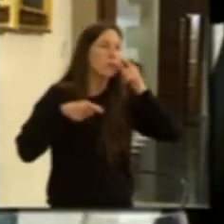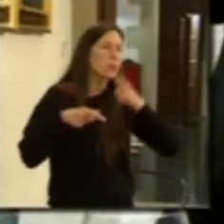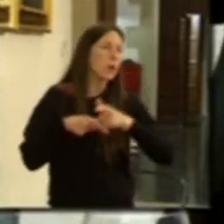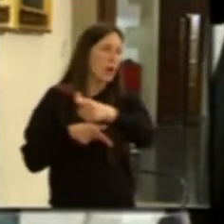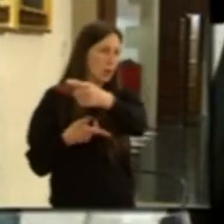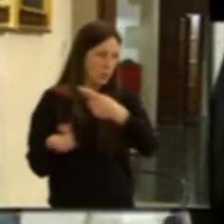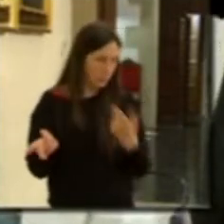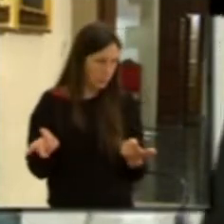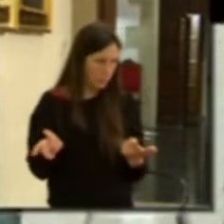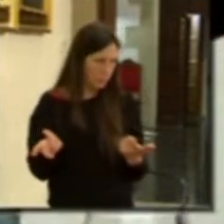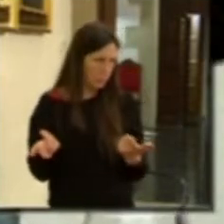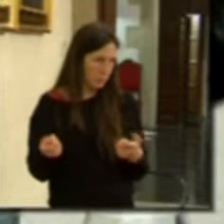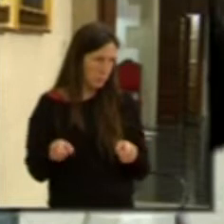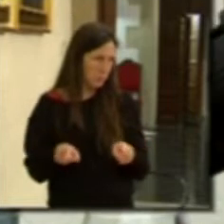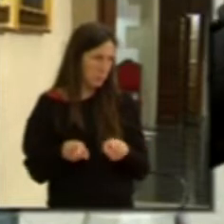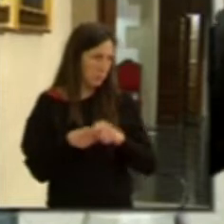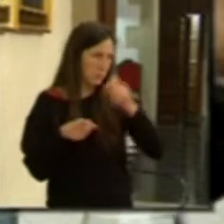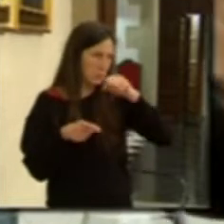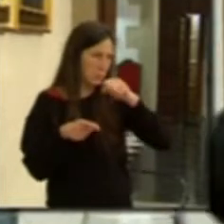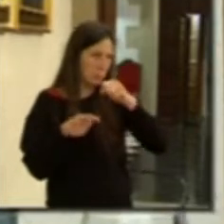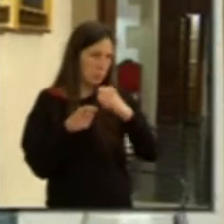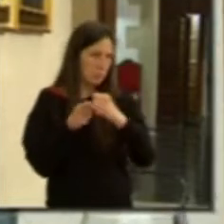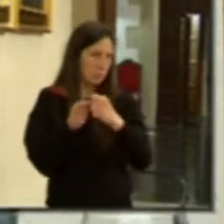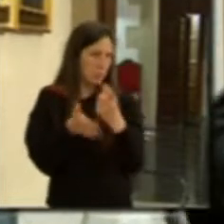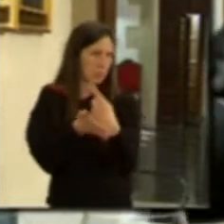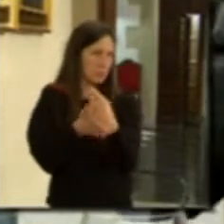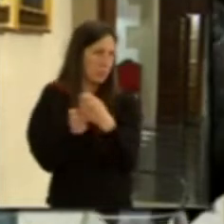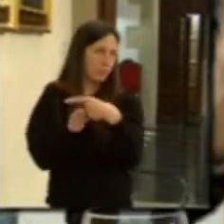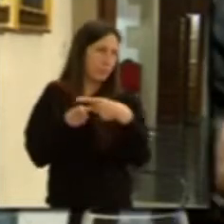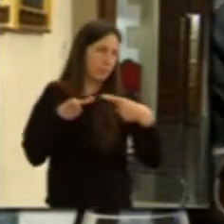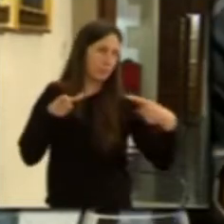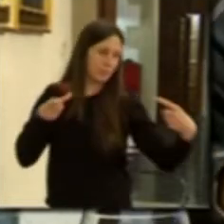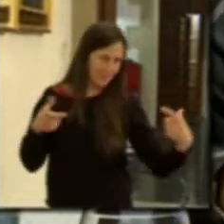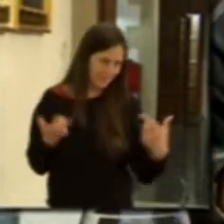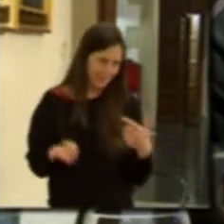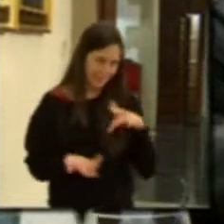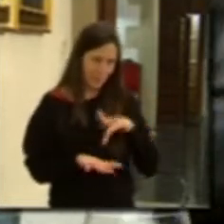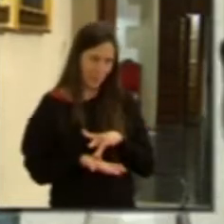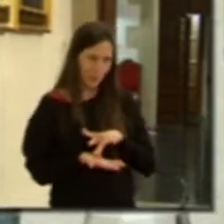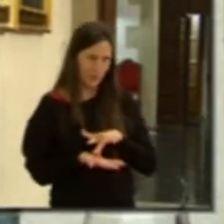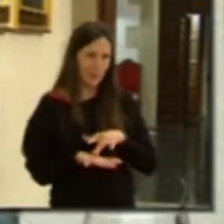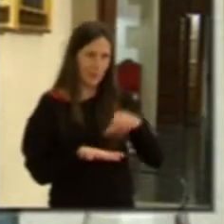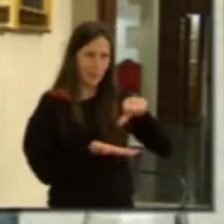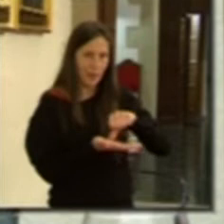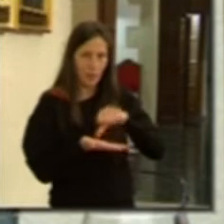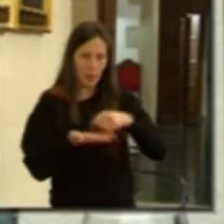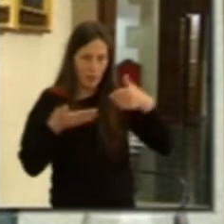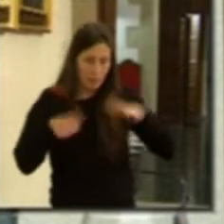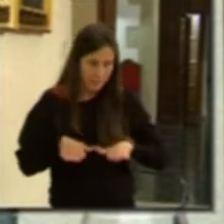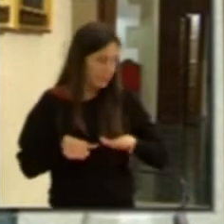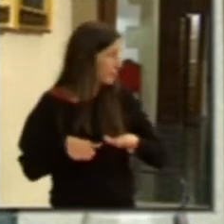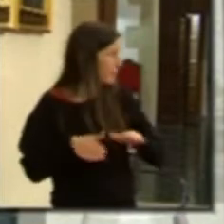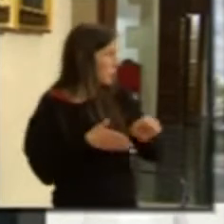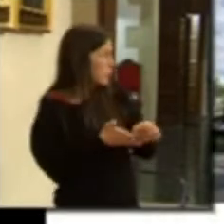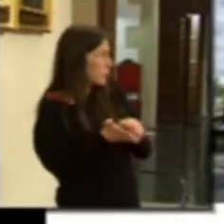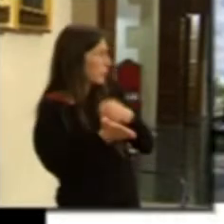lluny, però vam descobrir que això venia molt ràpid i que es desmetia molt ràpid, i les ciutats es van quedar d'aquesta manera,